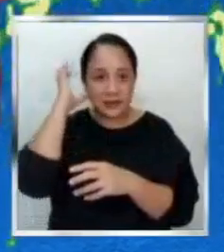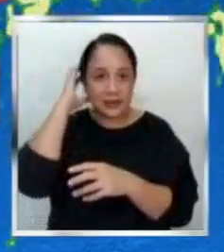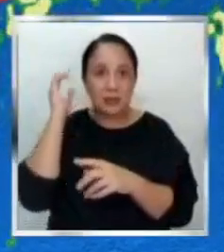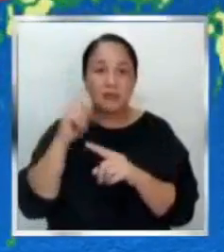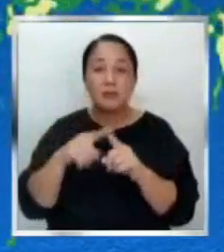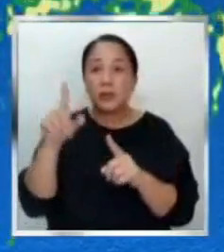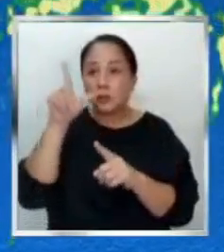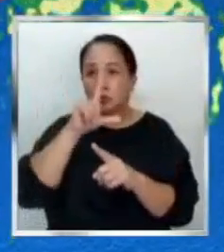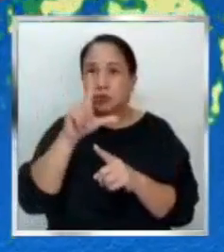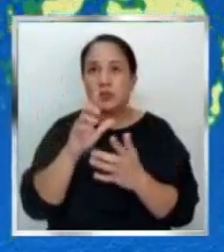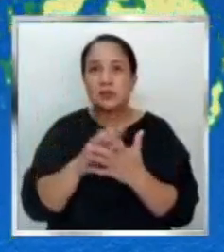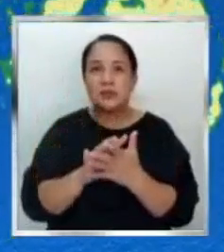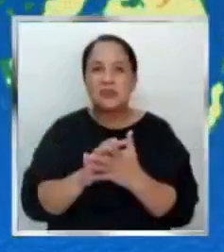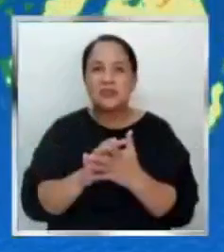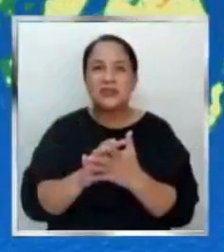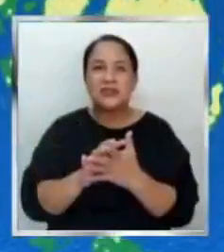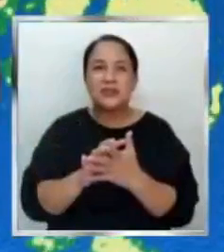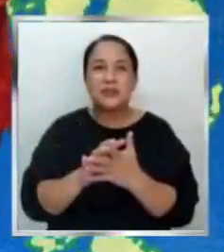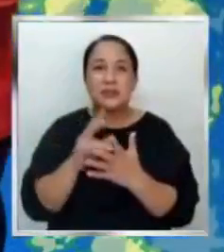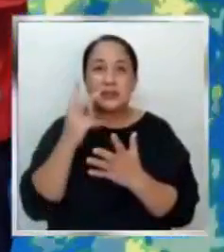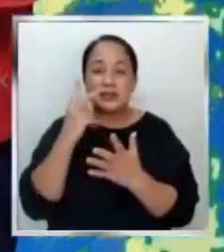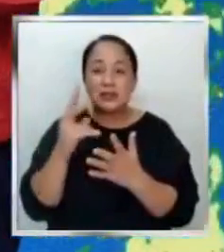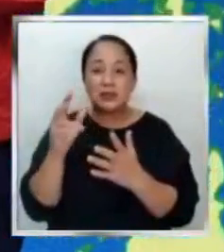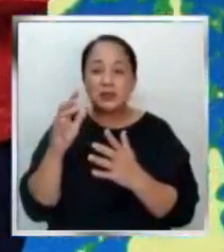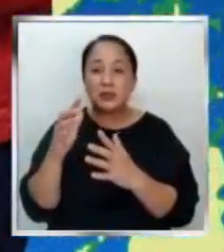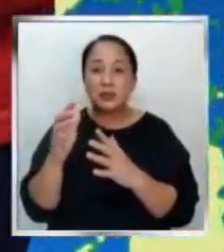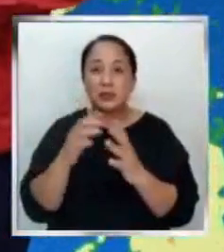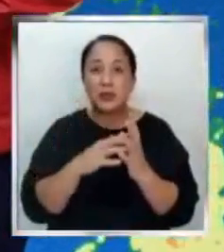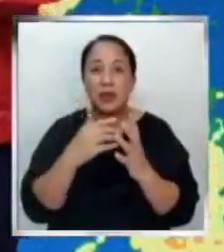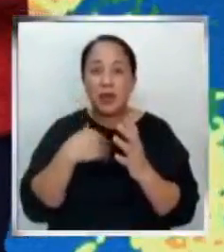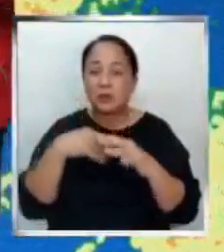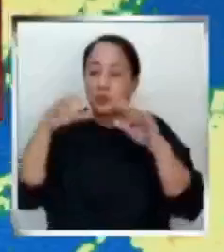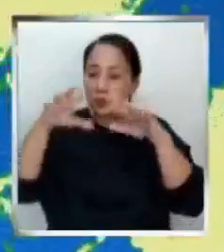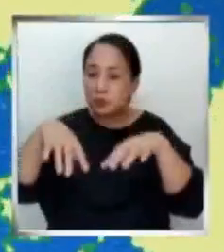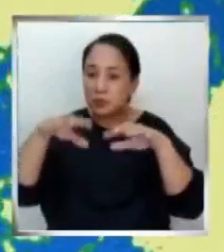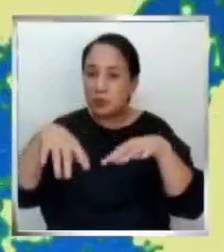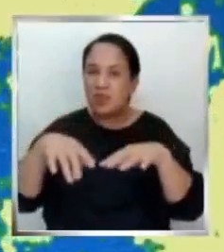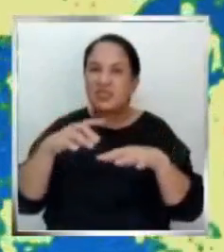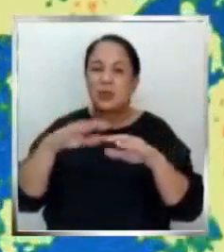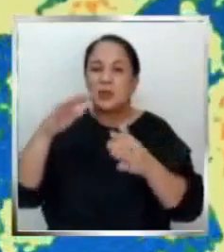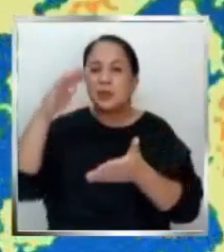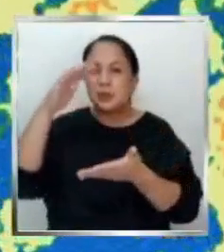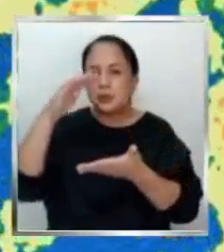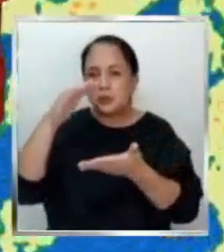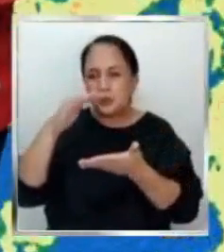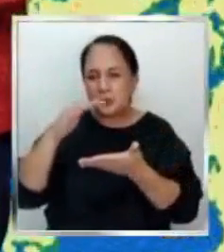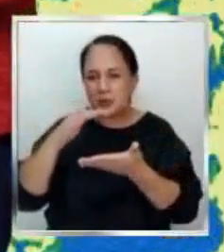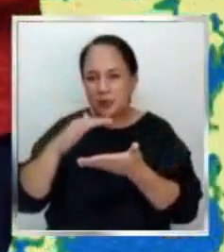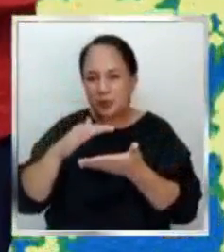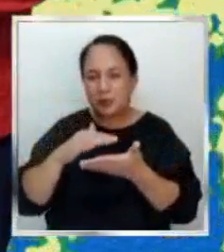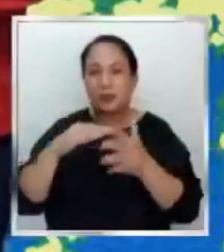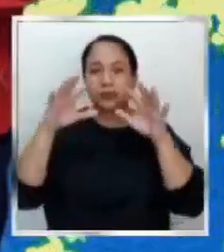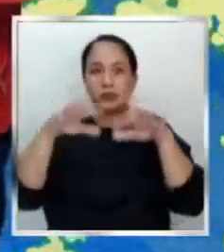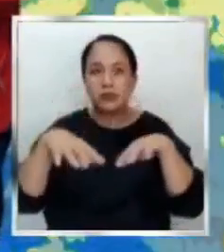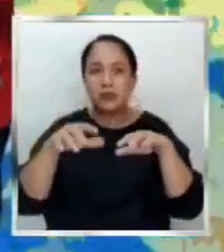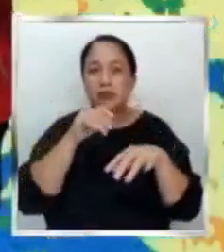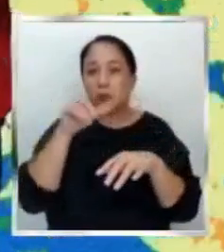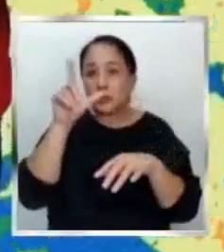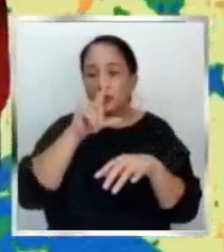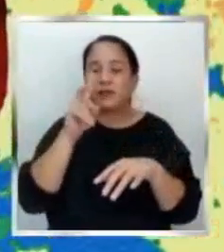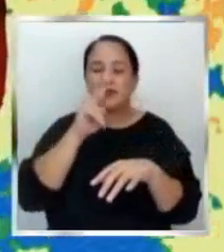halos, mga kapuso, kung sa kasagsagan ng bagyo may ulan yan, mababawasan na po yung mga pag-ulan, hindi lang Luzon, kundi Visayas at